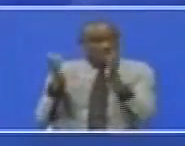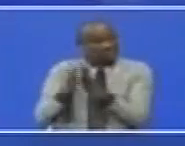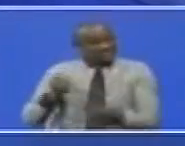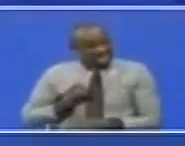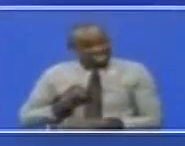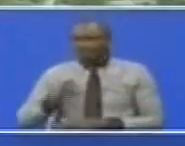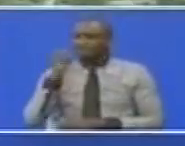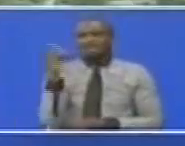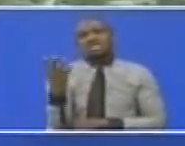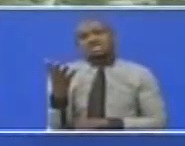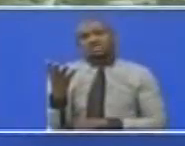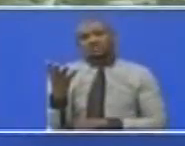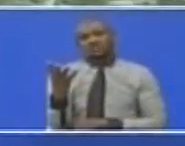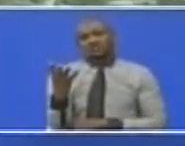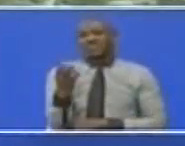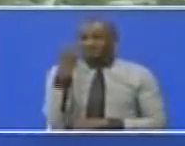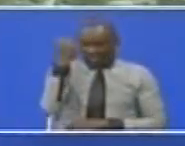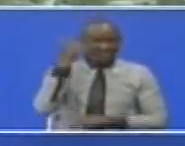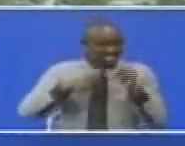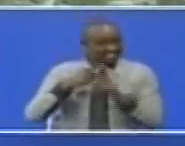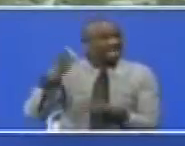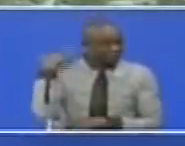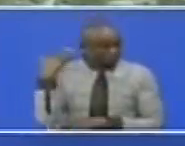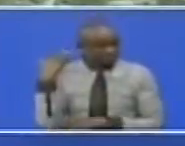ile ya wa kike. Karibu miaka 5 iliyopita,